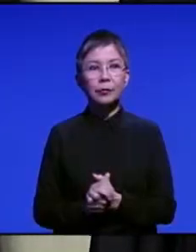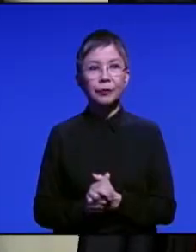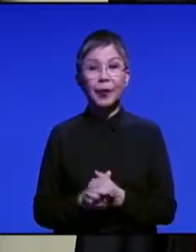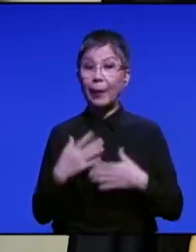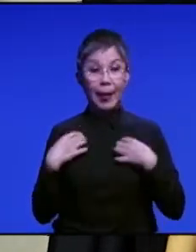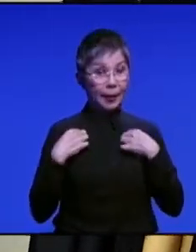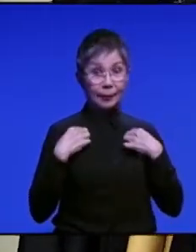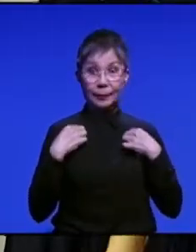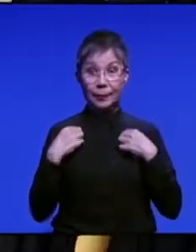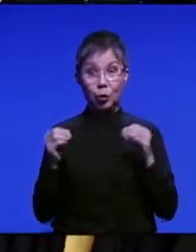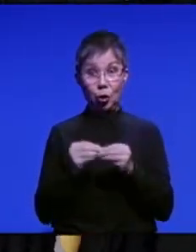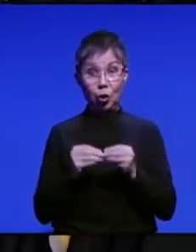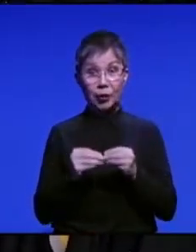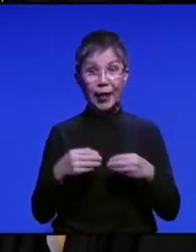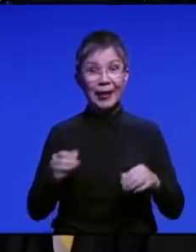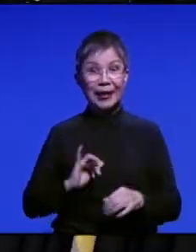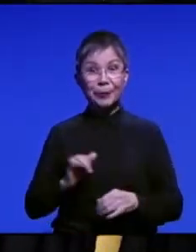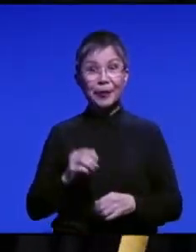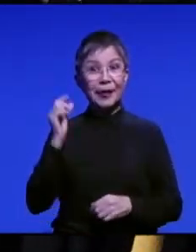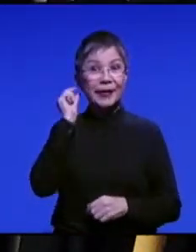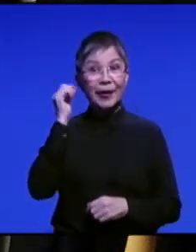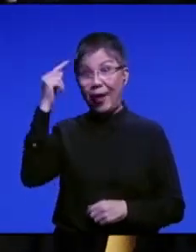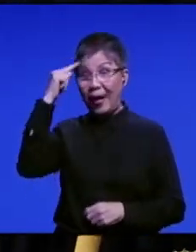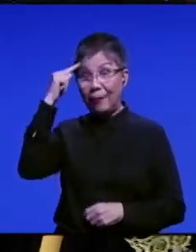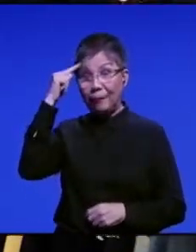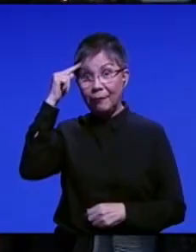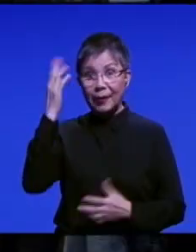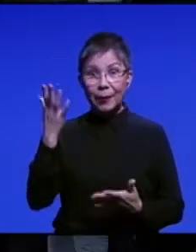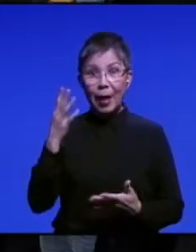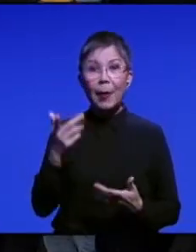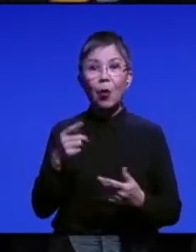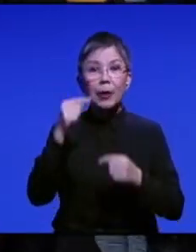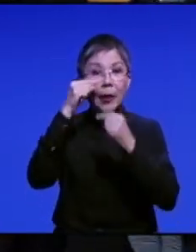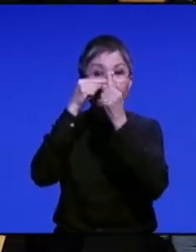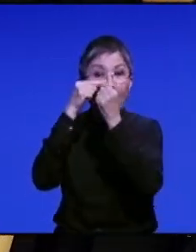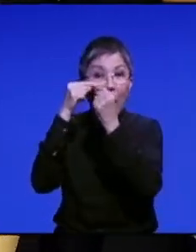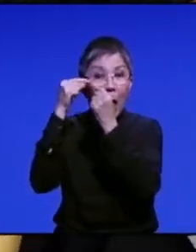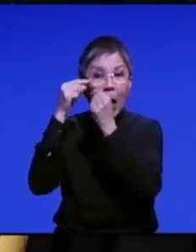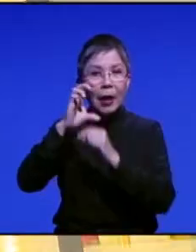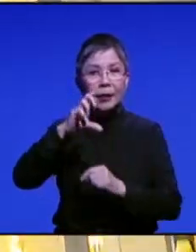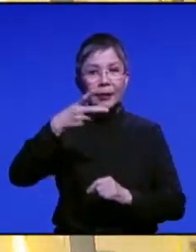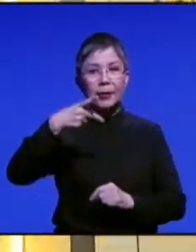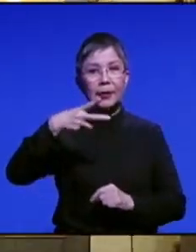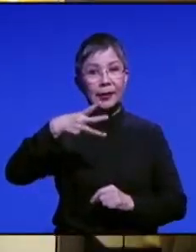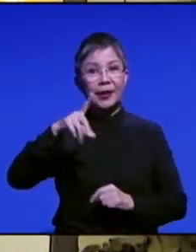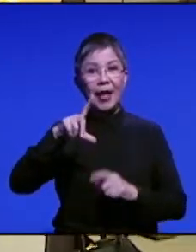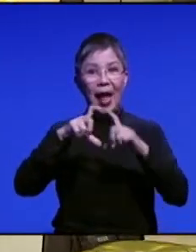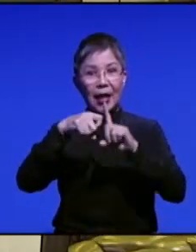Gimana Mbak, saya udah cocok belum jadi wanita Arab? Oh, udah cocok banget, cuman kurang satu celah aja. Oh, pakai celah? Oh iya.